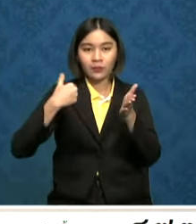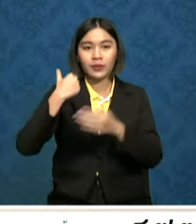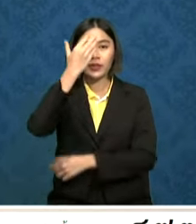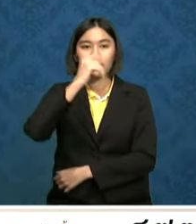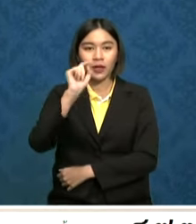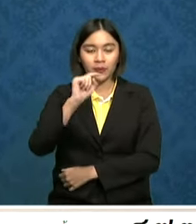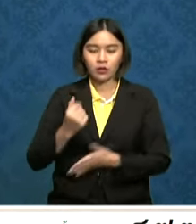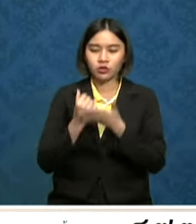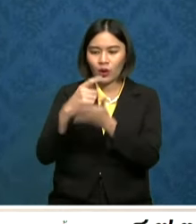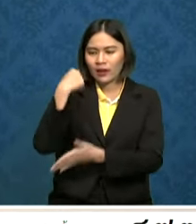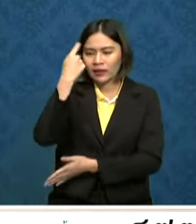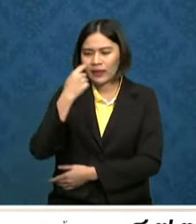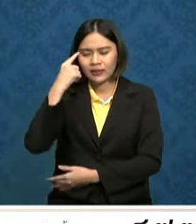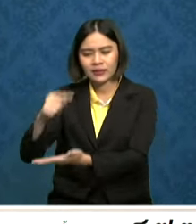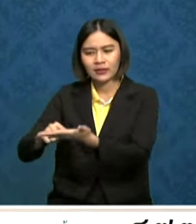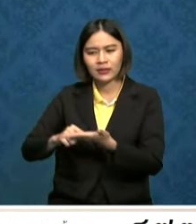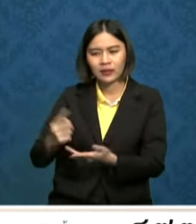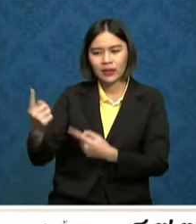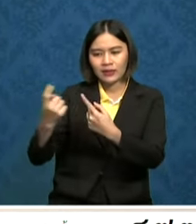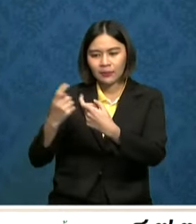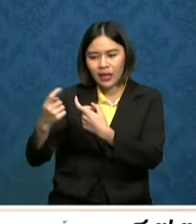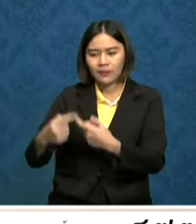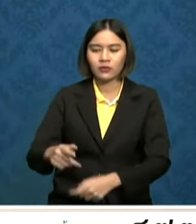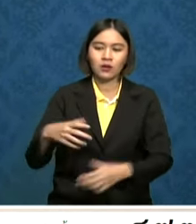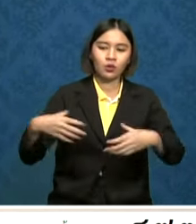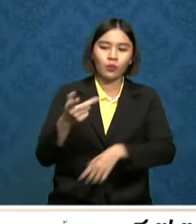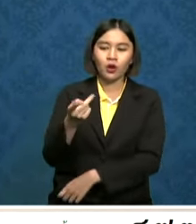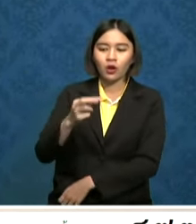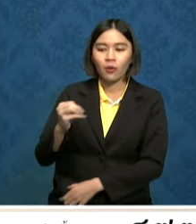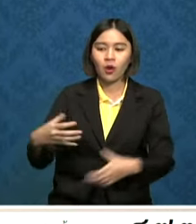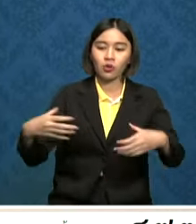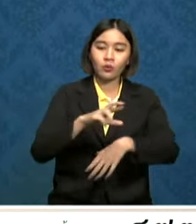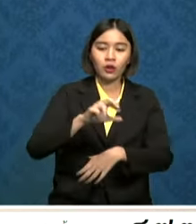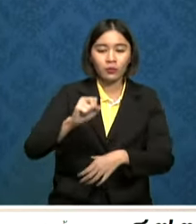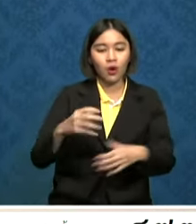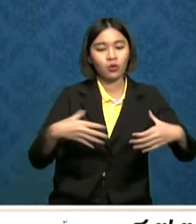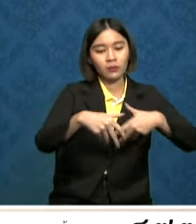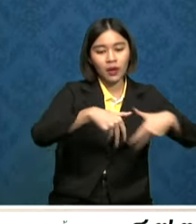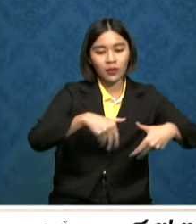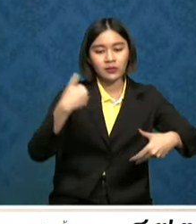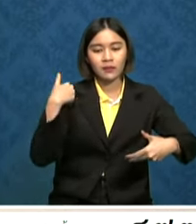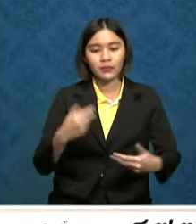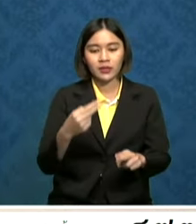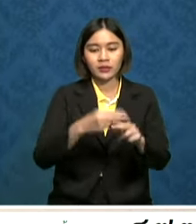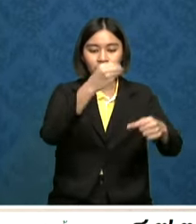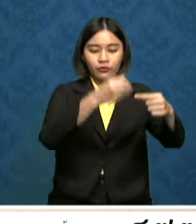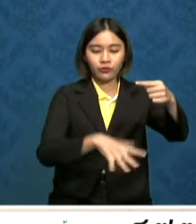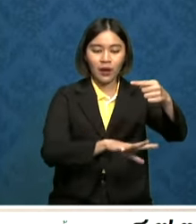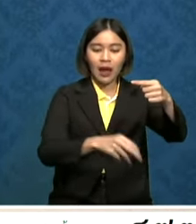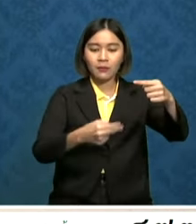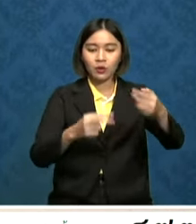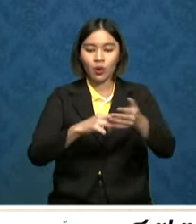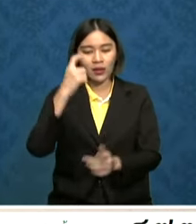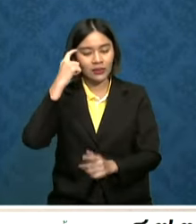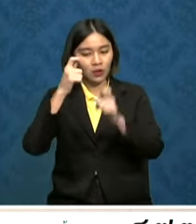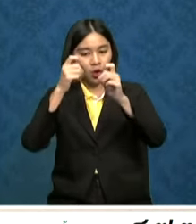ให้ผู้ที่เสนอคำถามไม่ว่าจะเป็นครม.ก็ดีไม่ว่าจะเป็นรัฐสภาก็ดีหรือว่าพี่น้องประชาชนที่รวบรวม 50,000 รายชื่อก็ดีจะสามารถออกแบบ